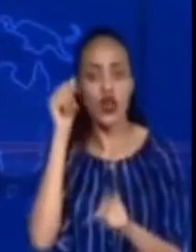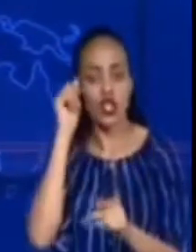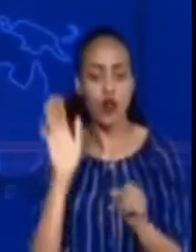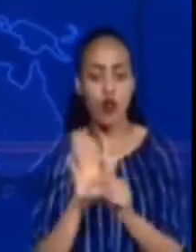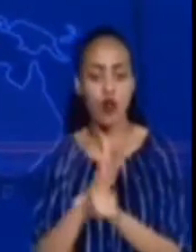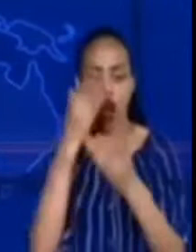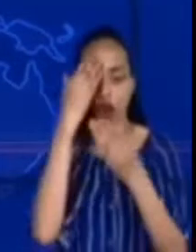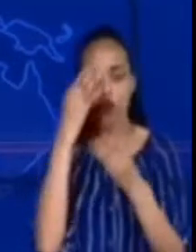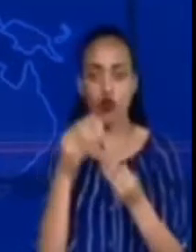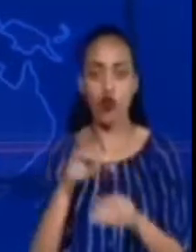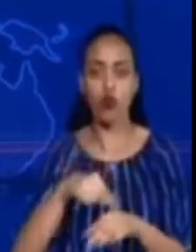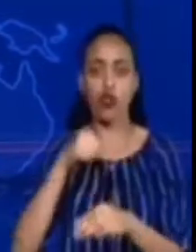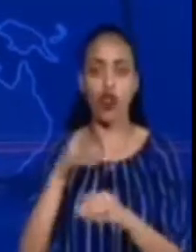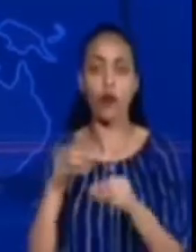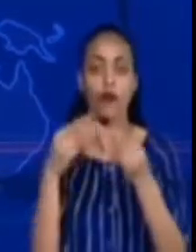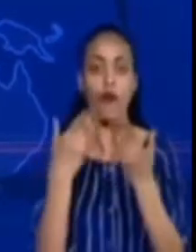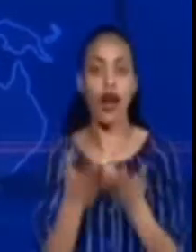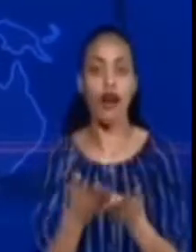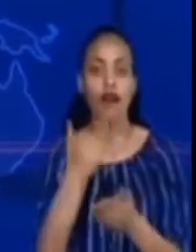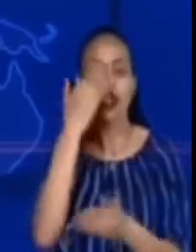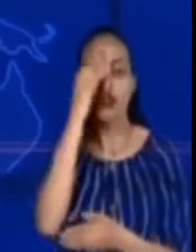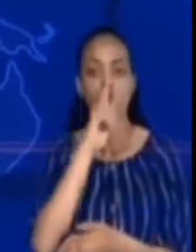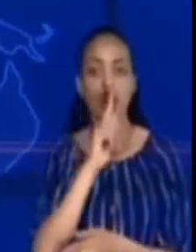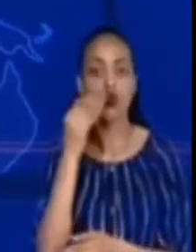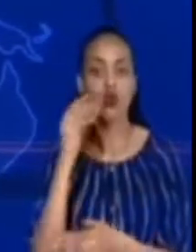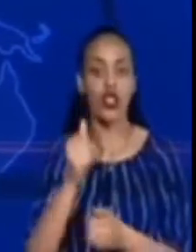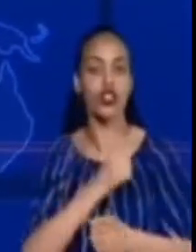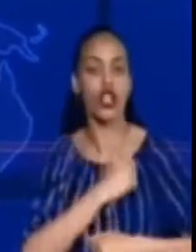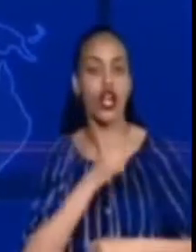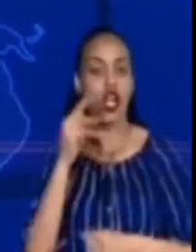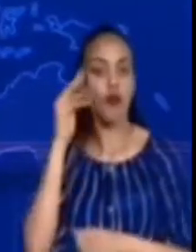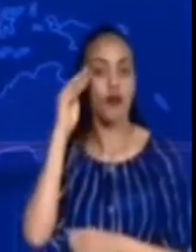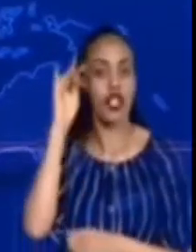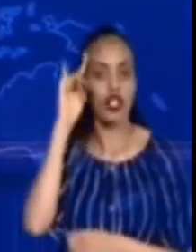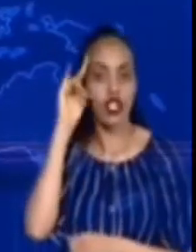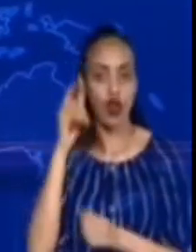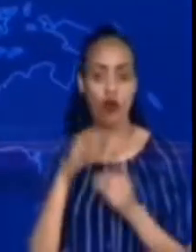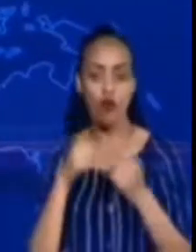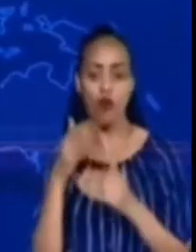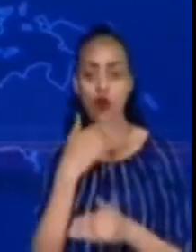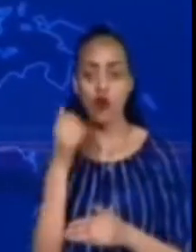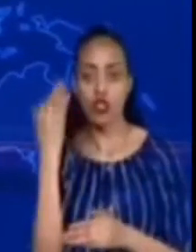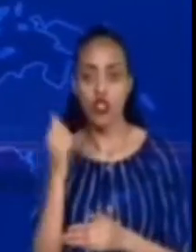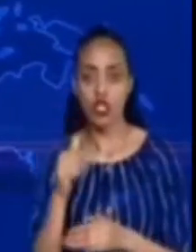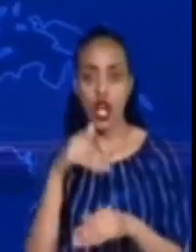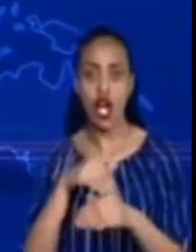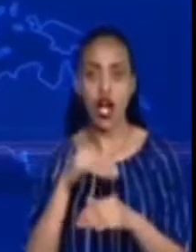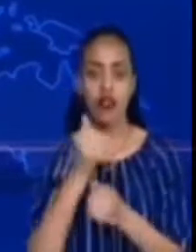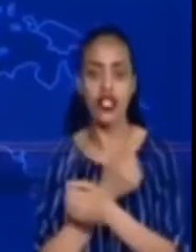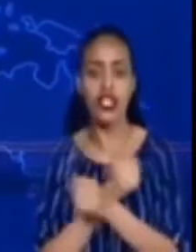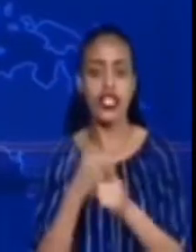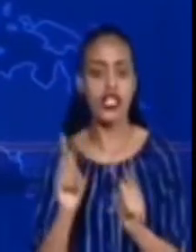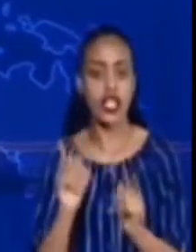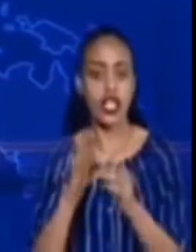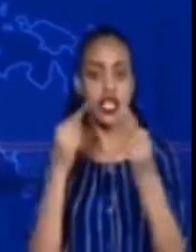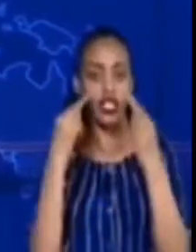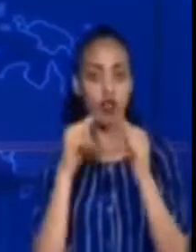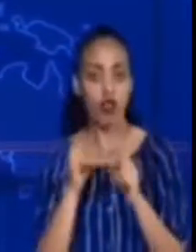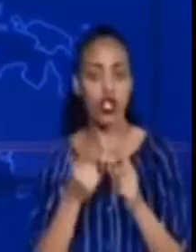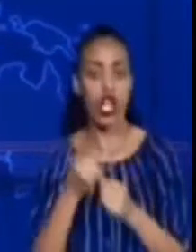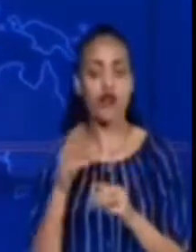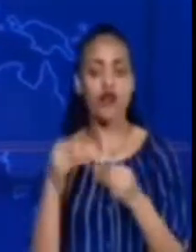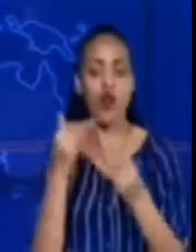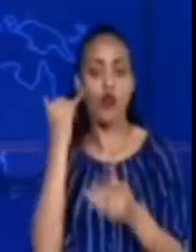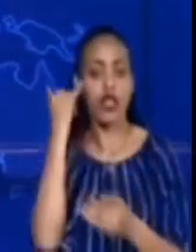ቦታብደተኒ ቦታብደተኒ ያጋራሱ ዱኪ ቢአፋብደተኒ ቦታብደተኒ